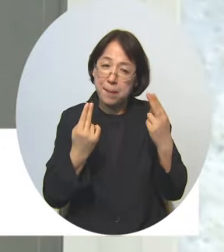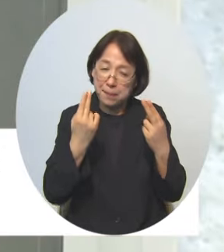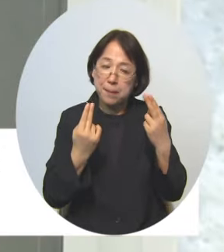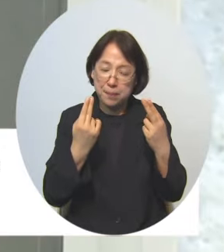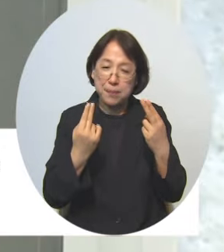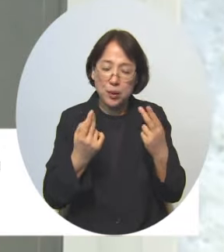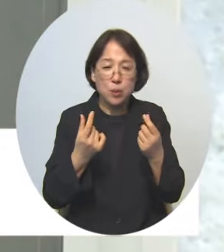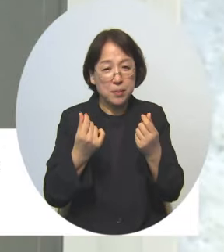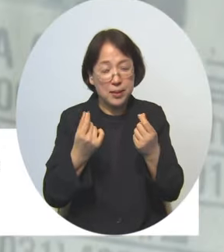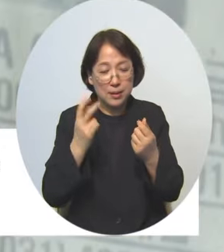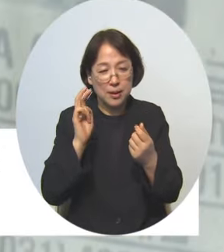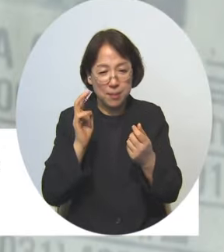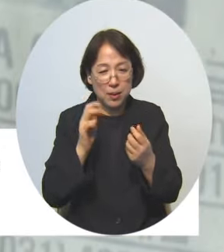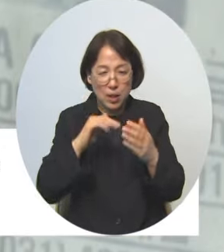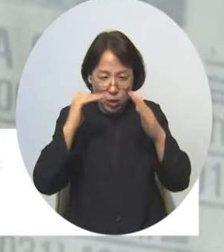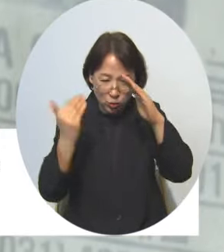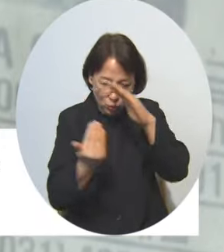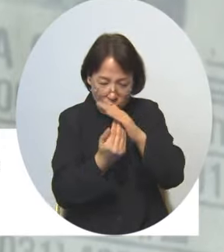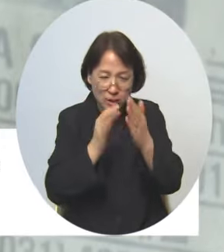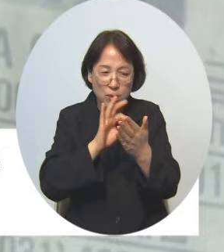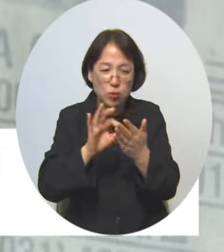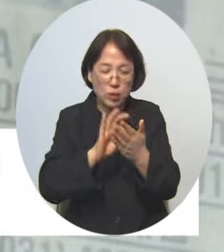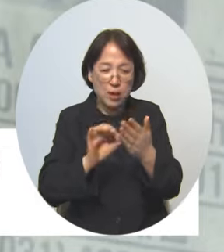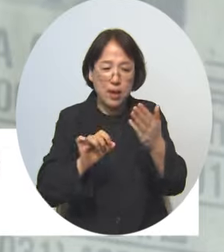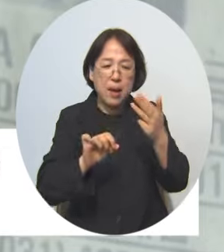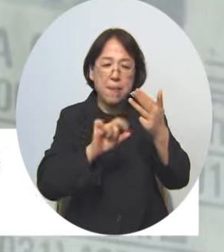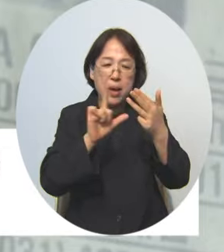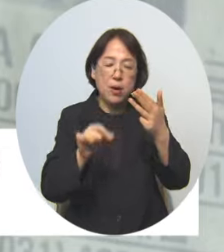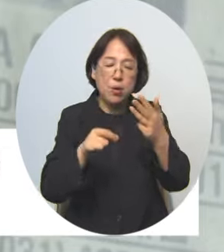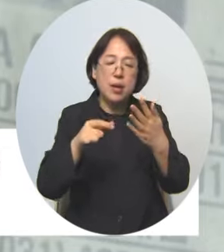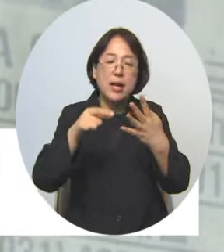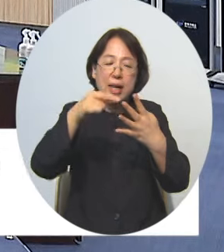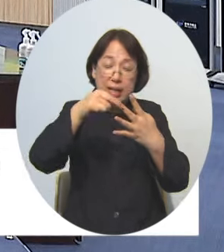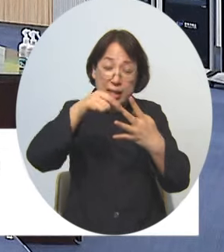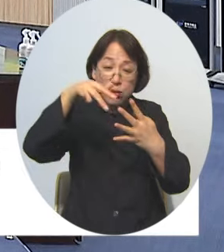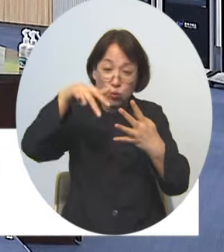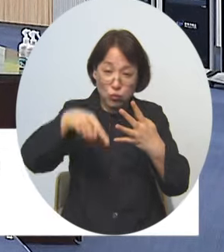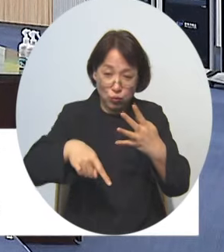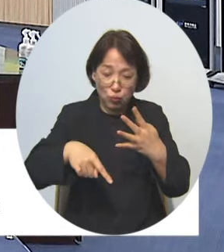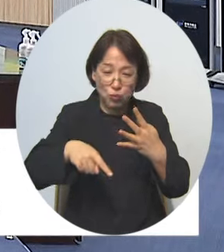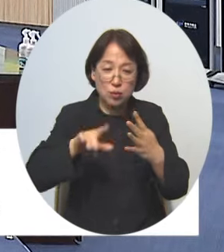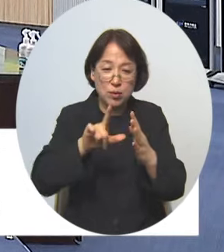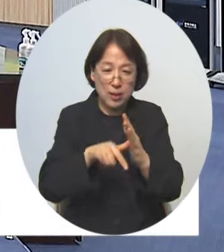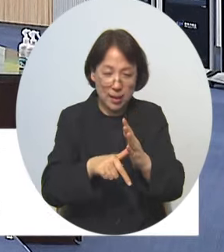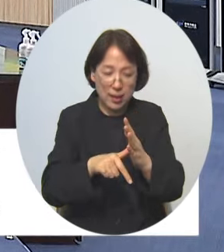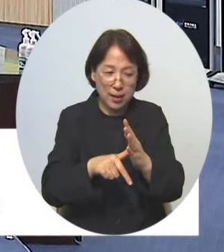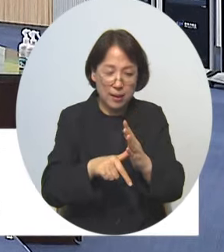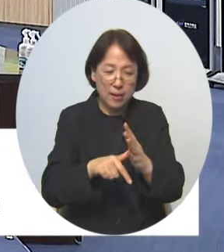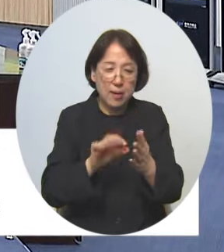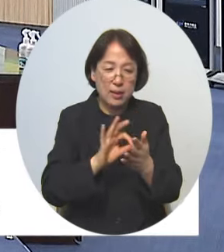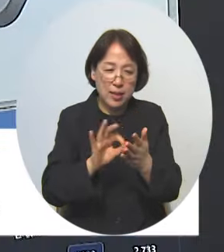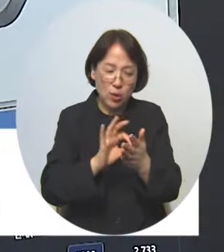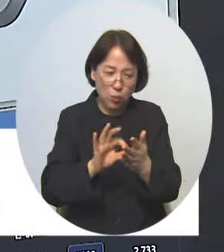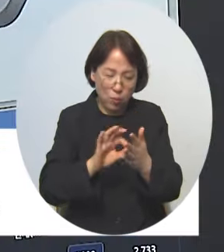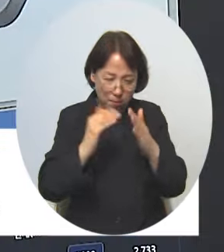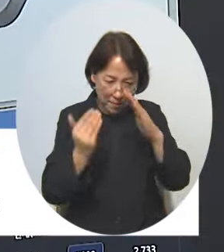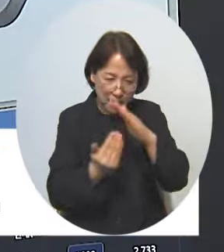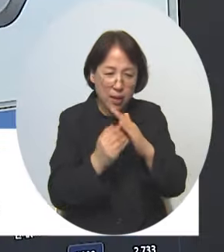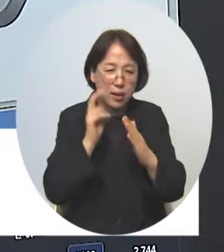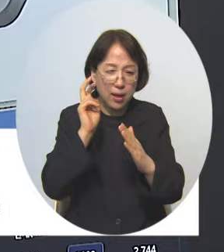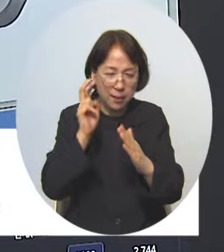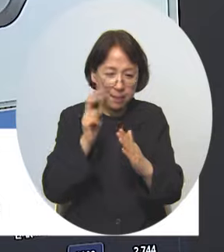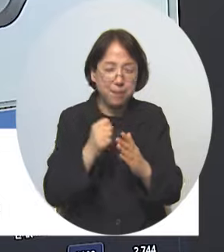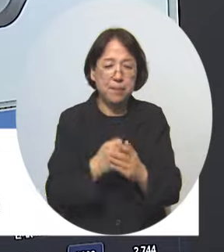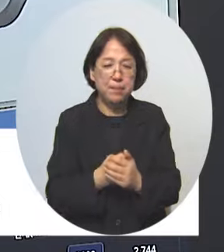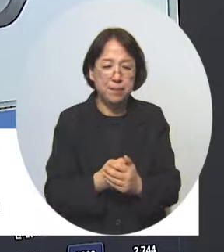전망입니다. 최대 전력 수요는 8월 2주차 평일에 발생할 것으로 예상 104.2기가와트의 공급 능력을 확보한